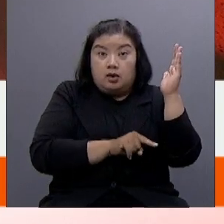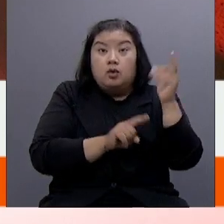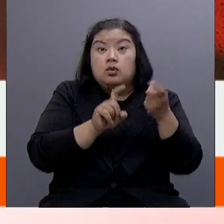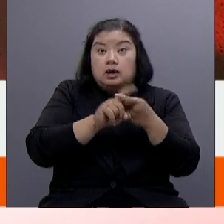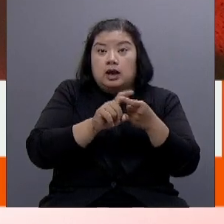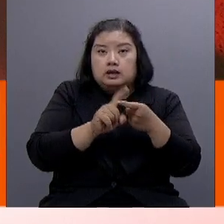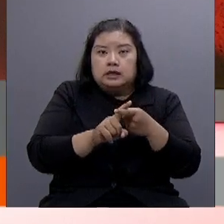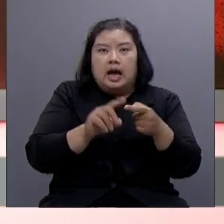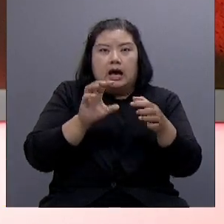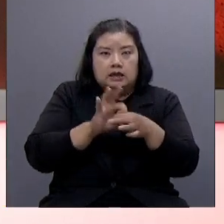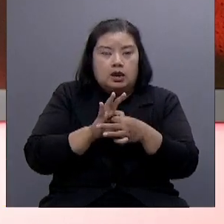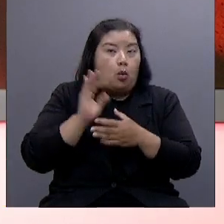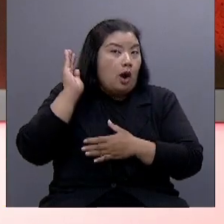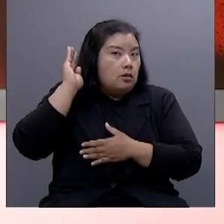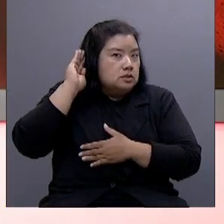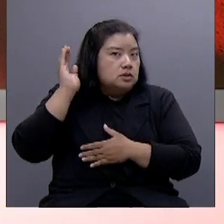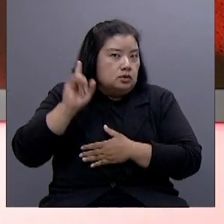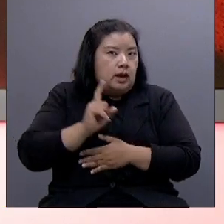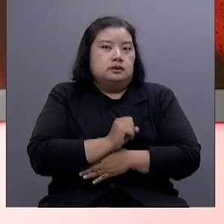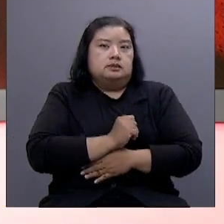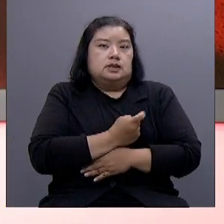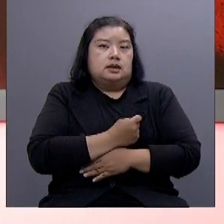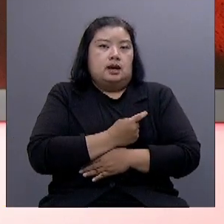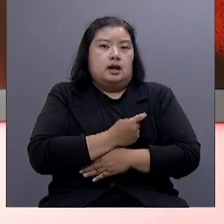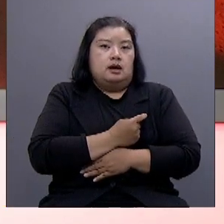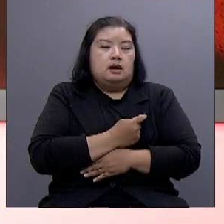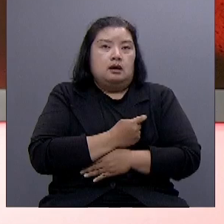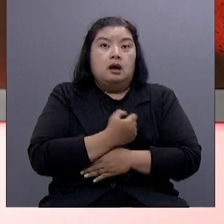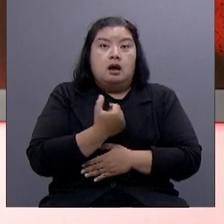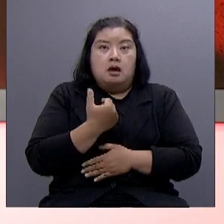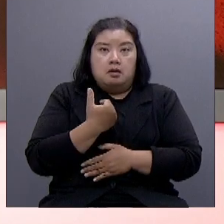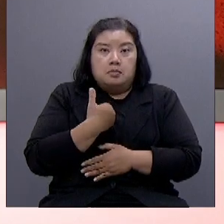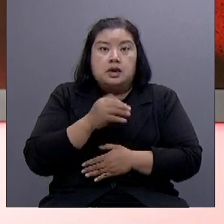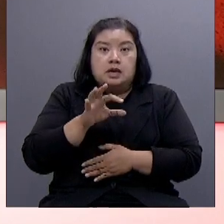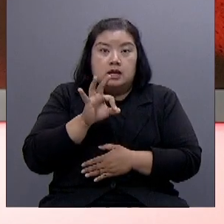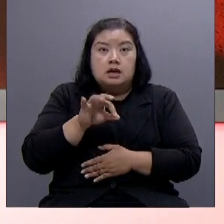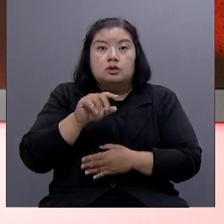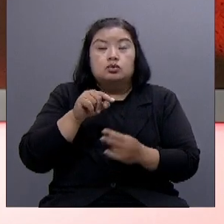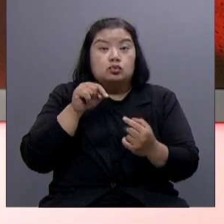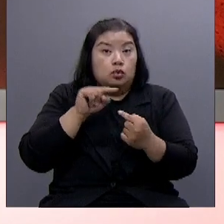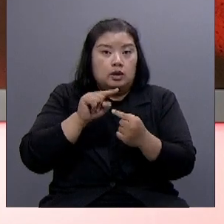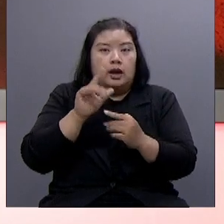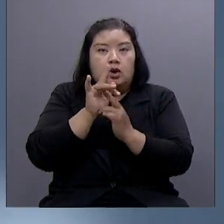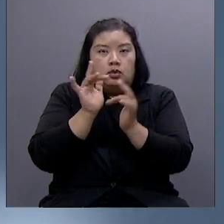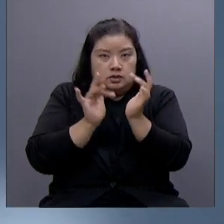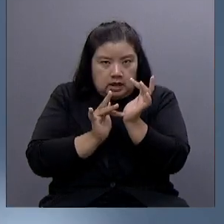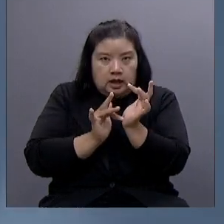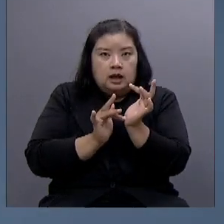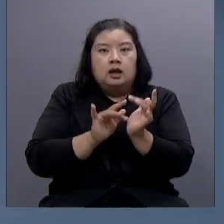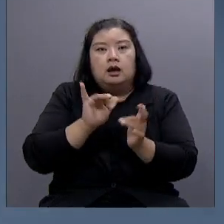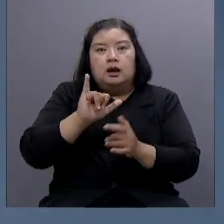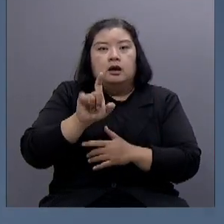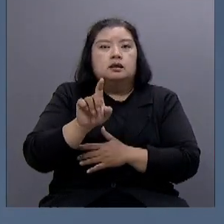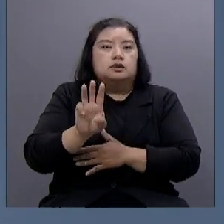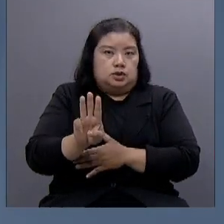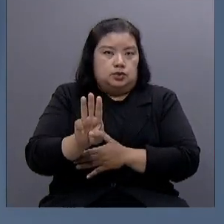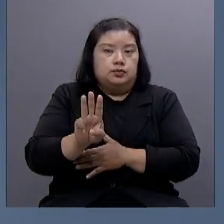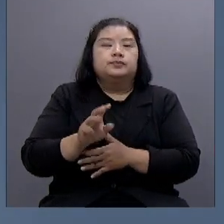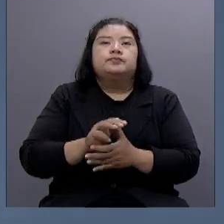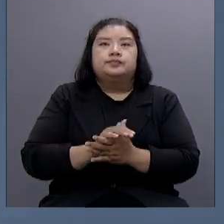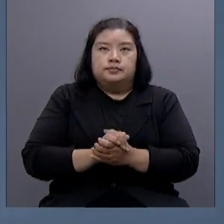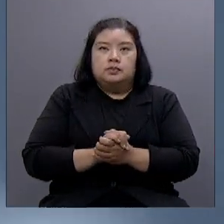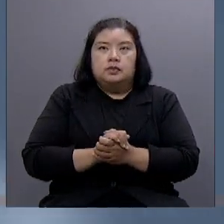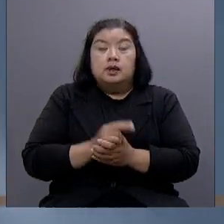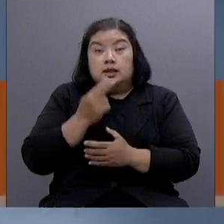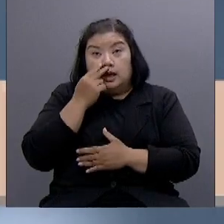ทางศาสนาเนื่องจากว่าเป้าหมายที่ถูกโจมตีเป็นโบสถ์ยิวแล้วก็คริสต์นิกายออร์โธดอกซ์ค่ะสำหรับเหตุการณ์นี้น